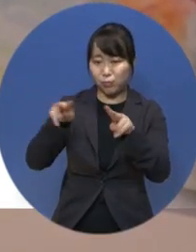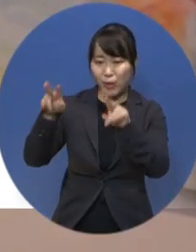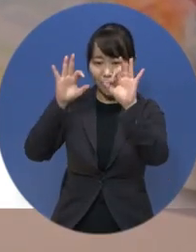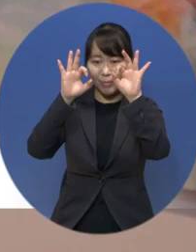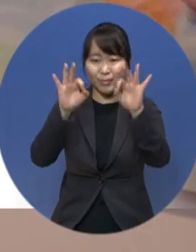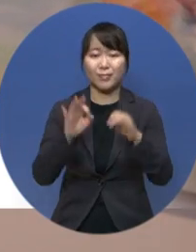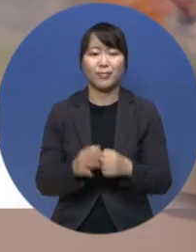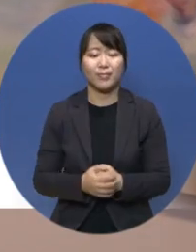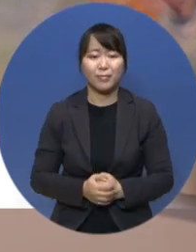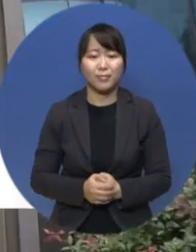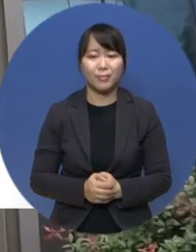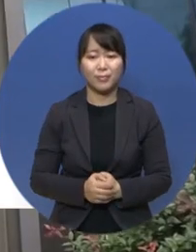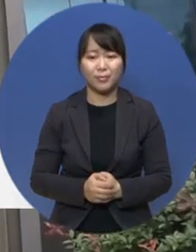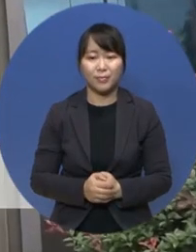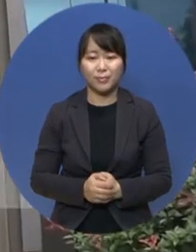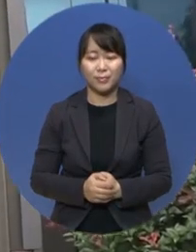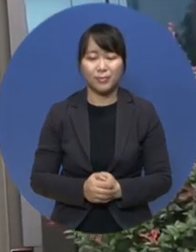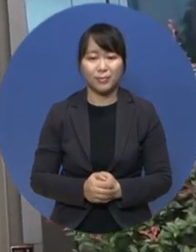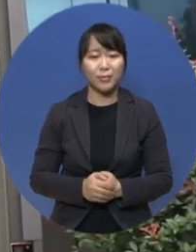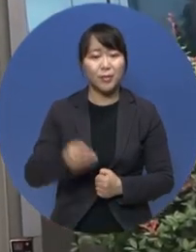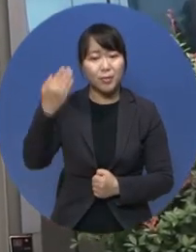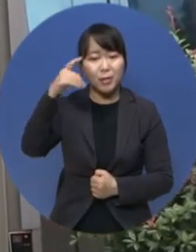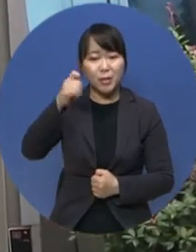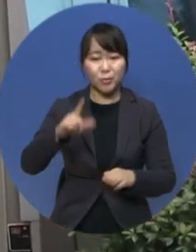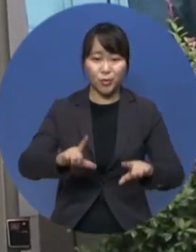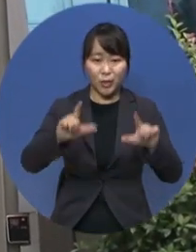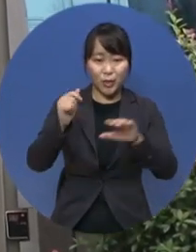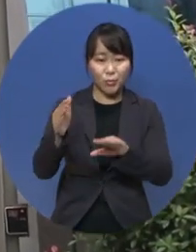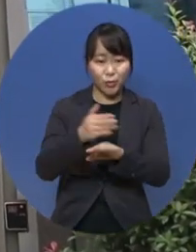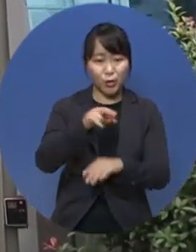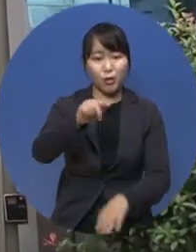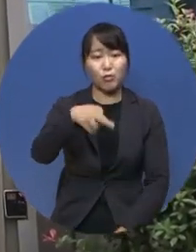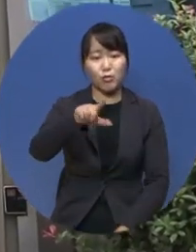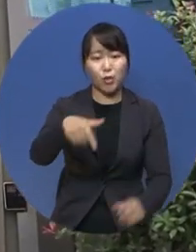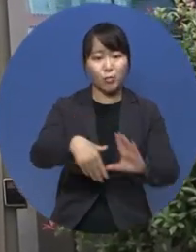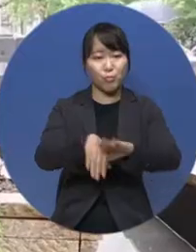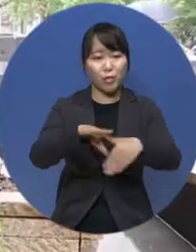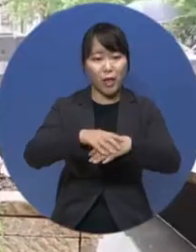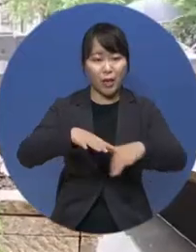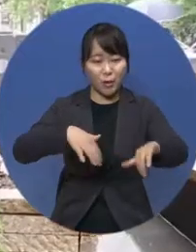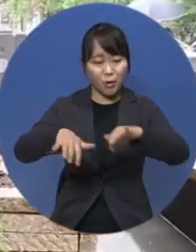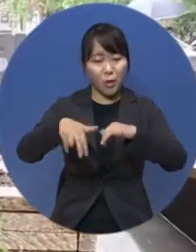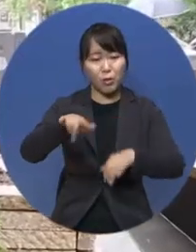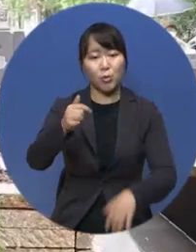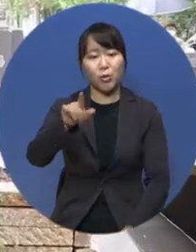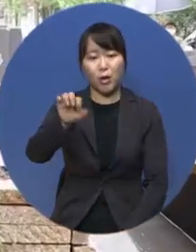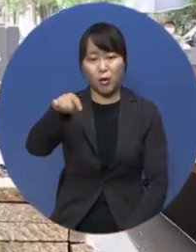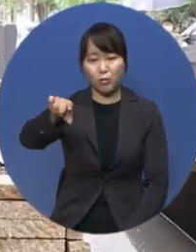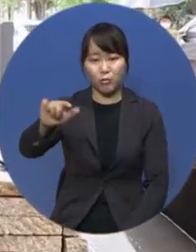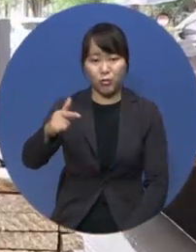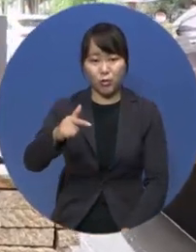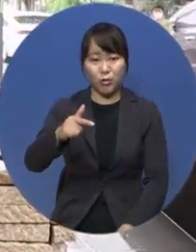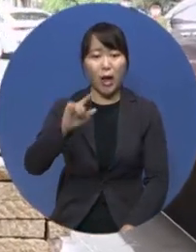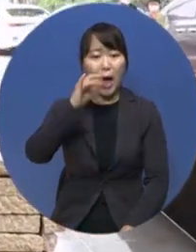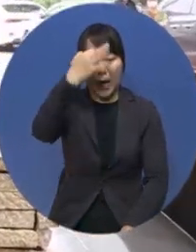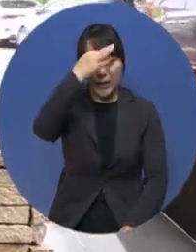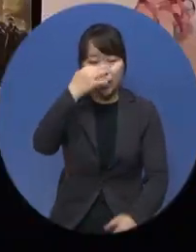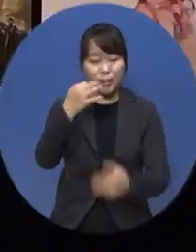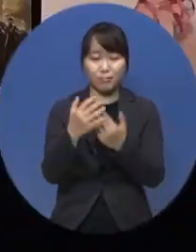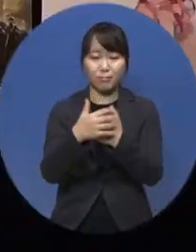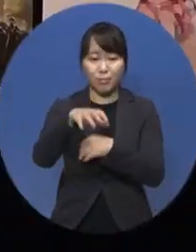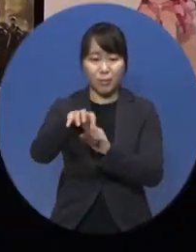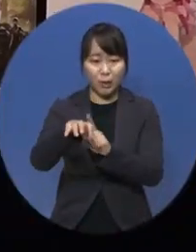멈추게 합니다 지난 16일부터 순천 문화의 거리에 조 가훈 아트 스튜디오 에서는 광주